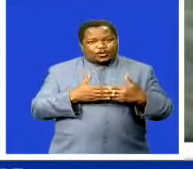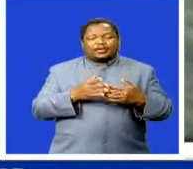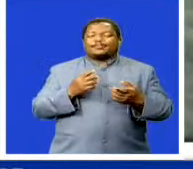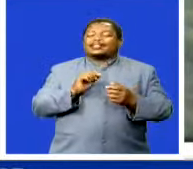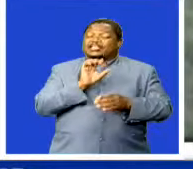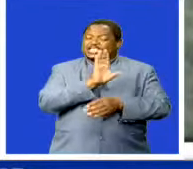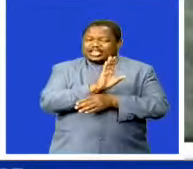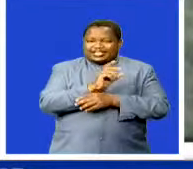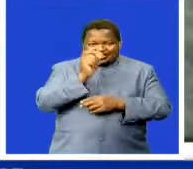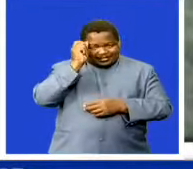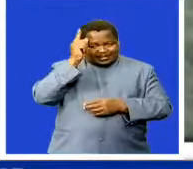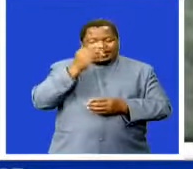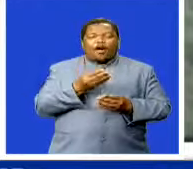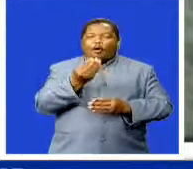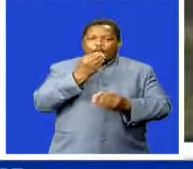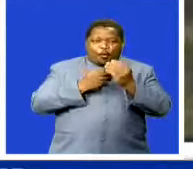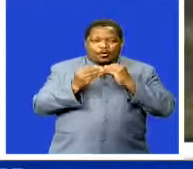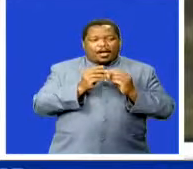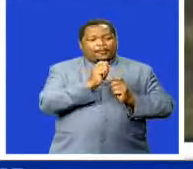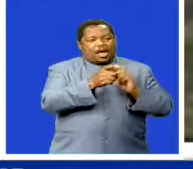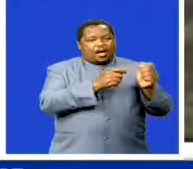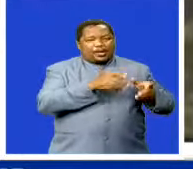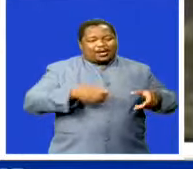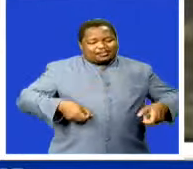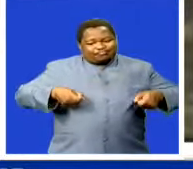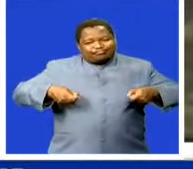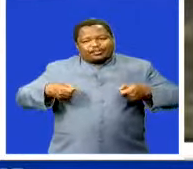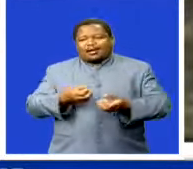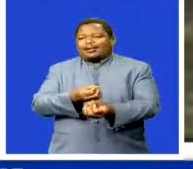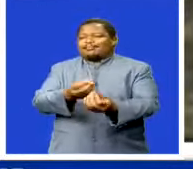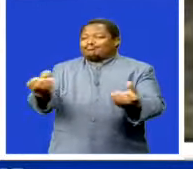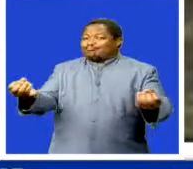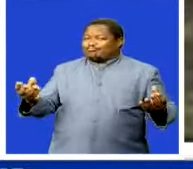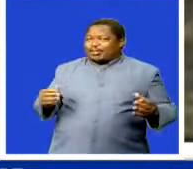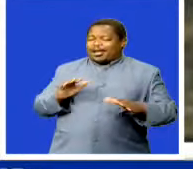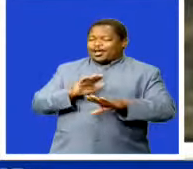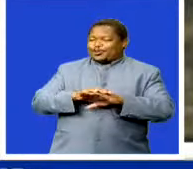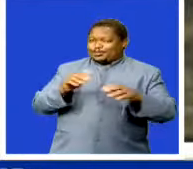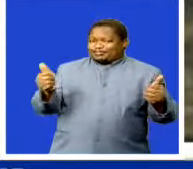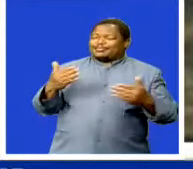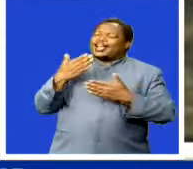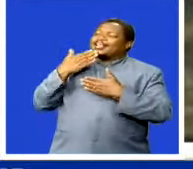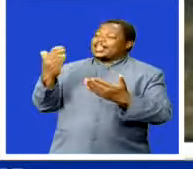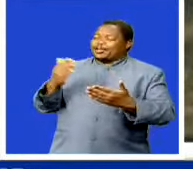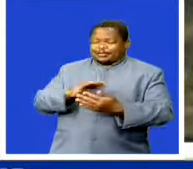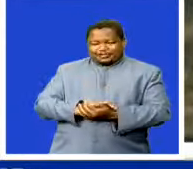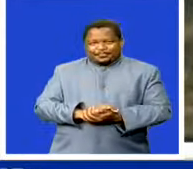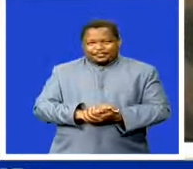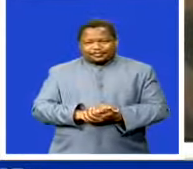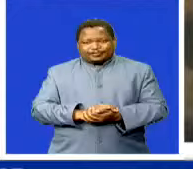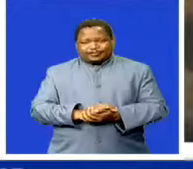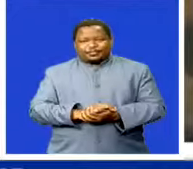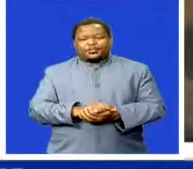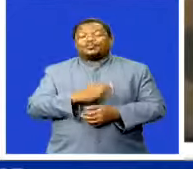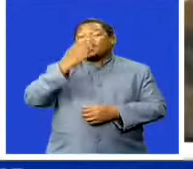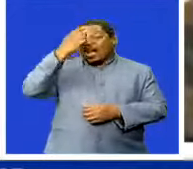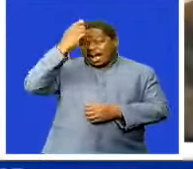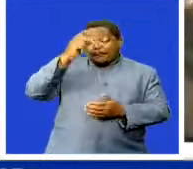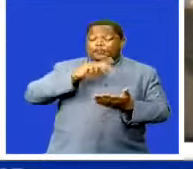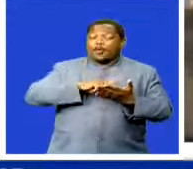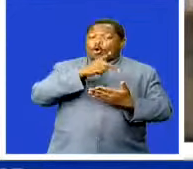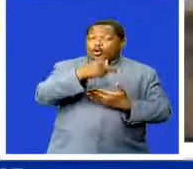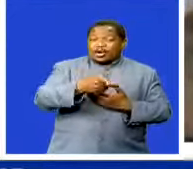betha indzaba yeCovid batosimukelisa kulolu hlelo lwahulumende lokumukelisa abantu ukudla kulesikhathi